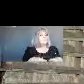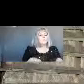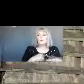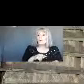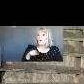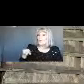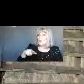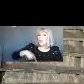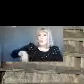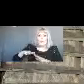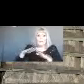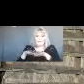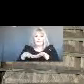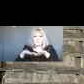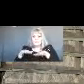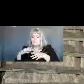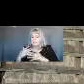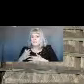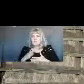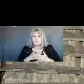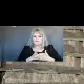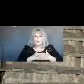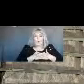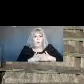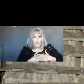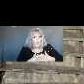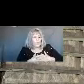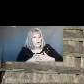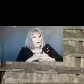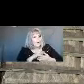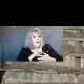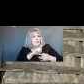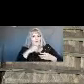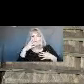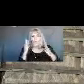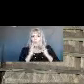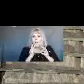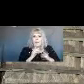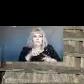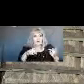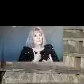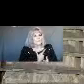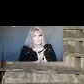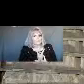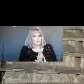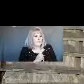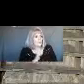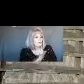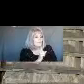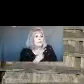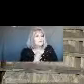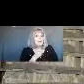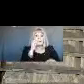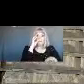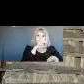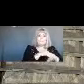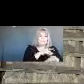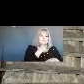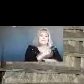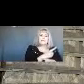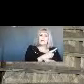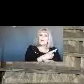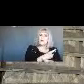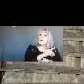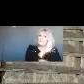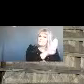te wek. Die mense is diep in hulle harte getref, die Petrusse woorde, en vraag toe, wat moet ons doen? En Petrus